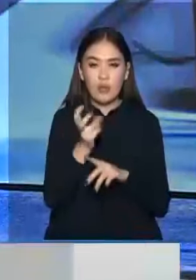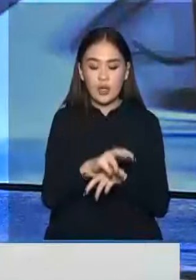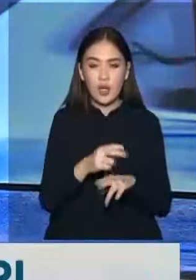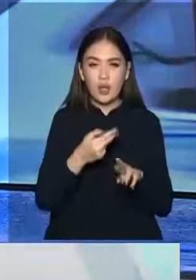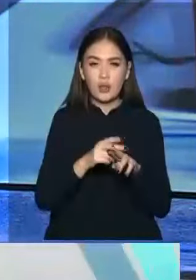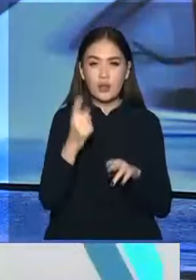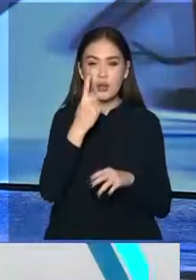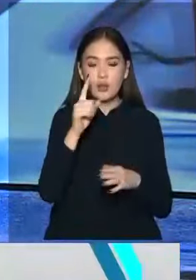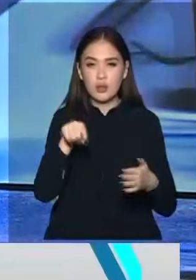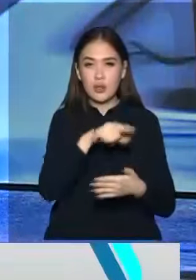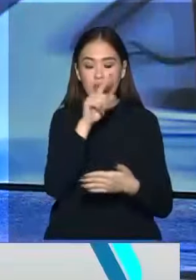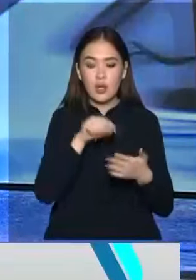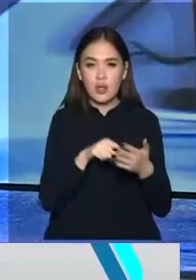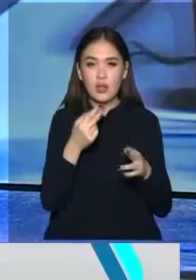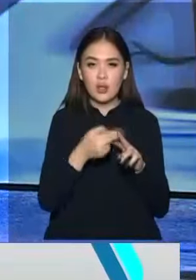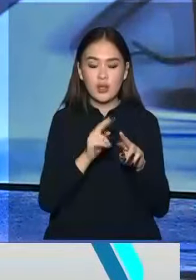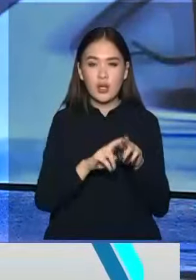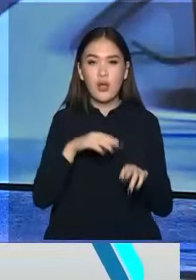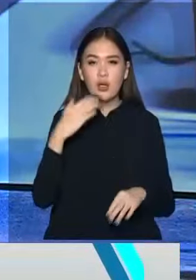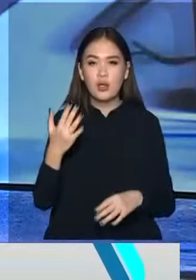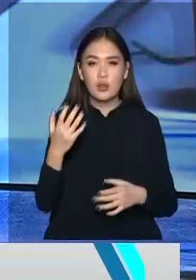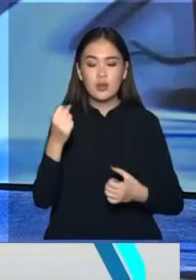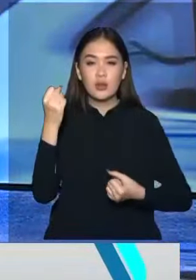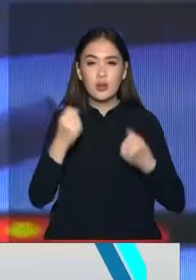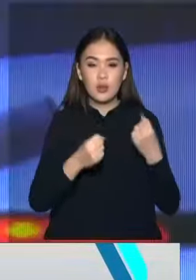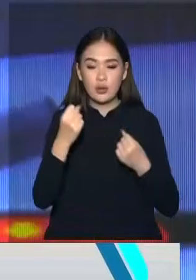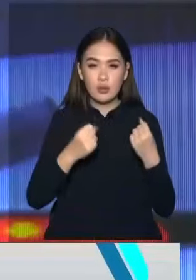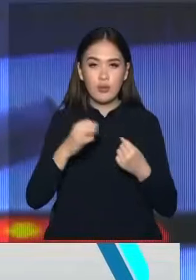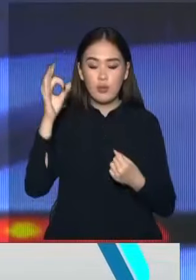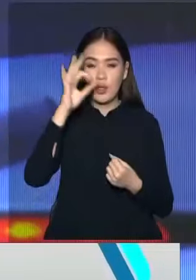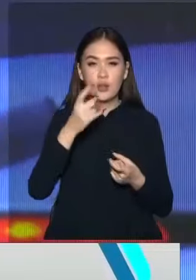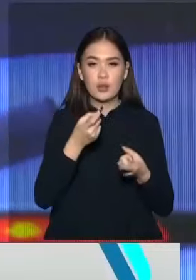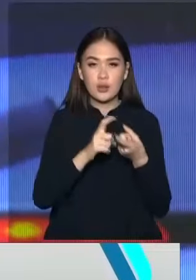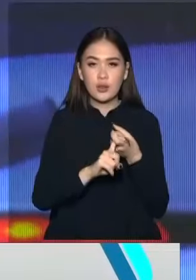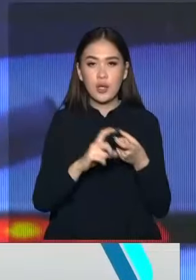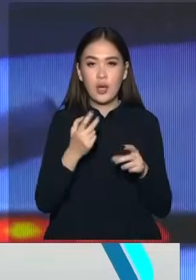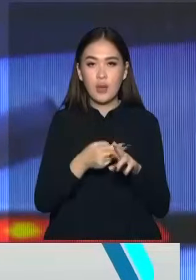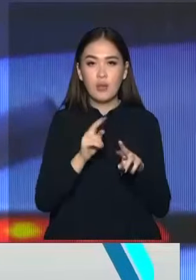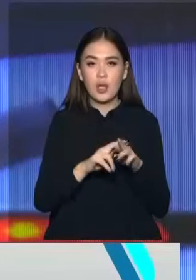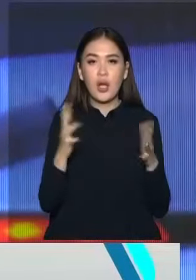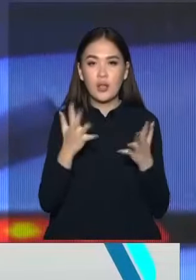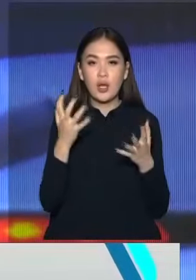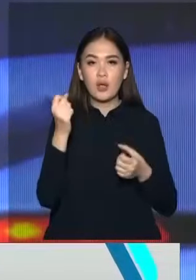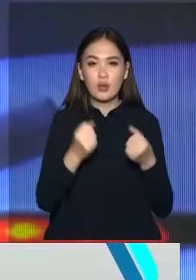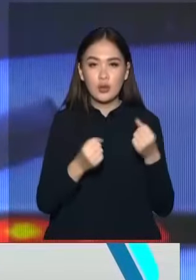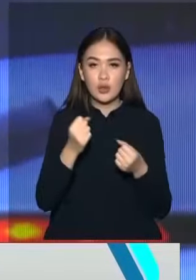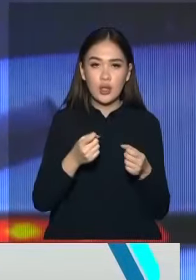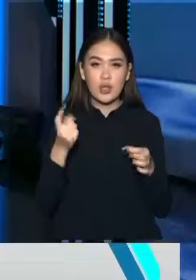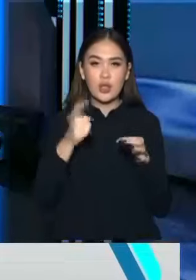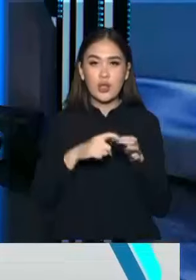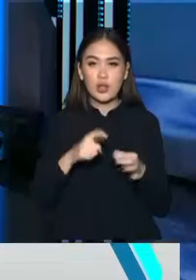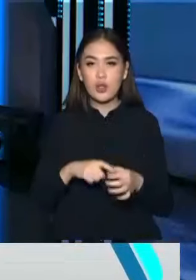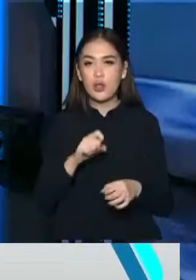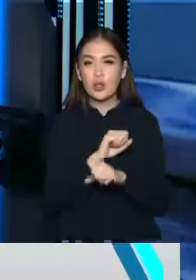алғашқы сұрағымыз осы оң жақ рөлді мынау автокөліктерге байланысты. Қандай көліктер тіркеуге